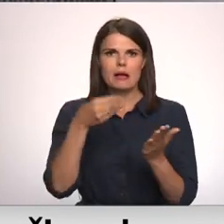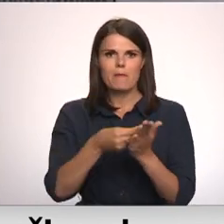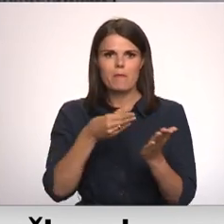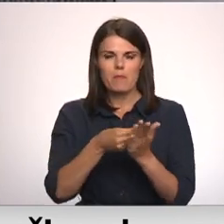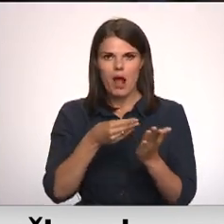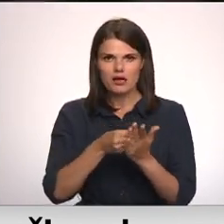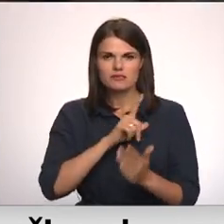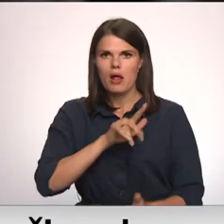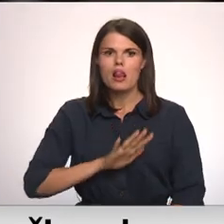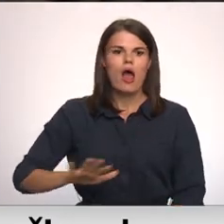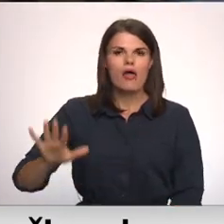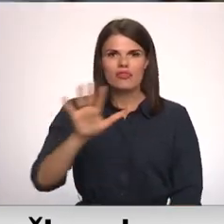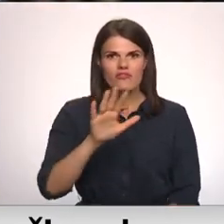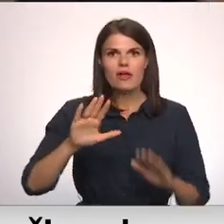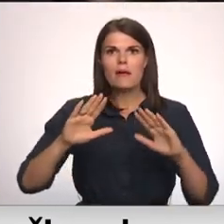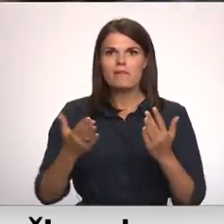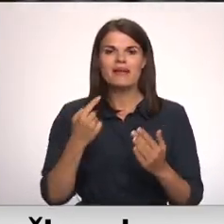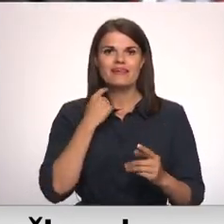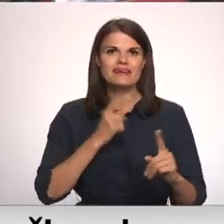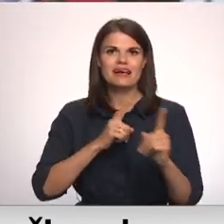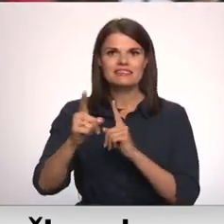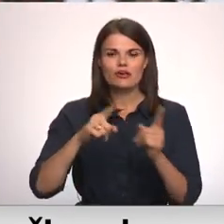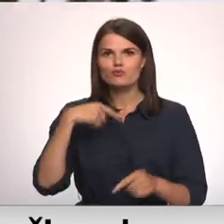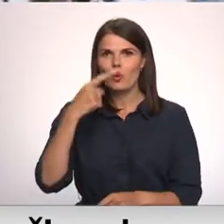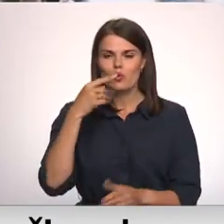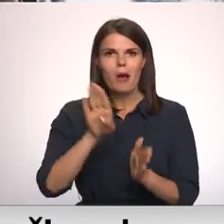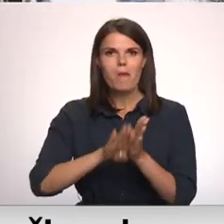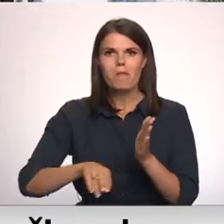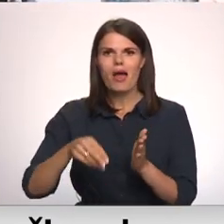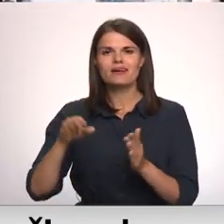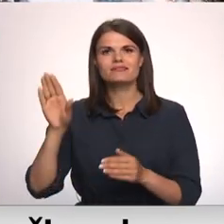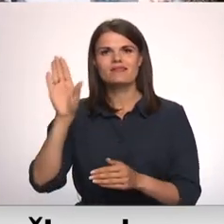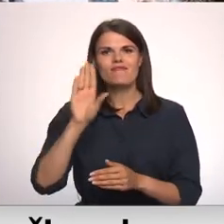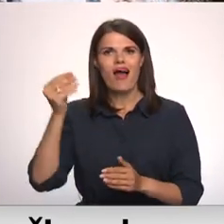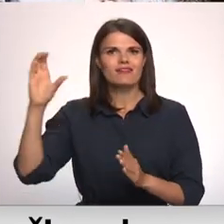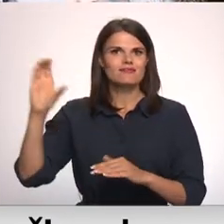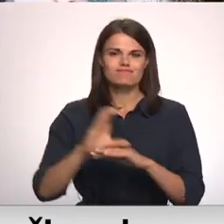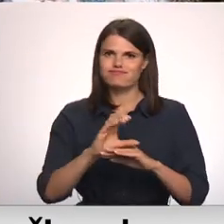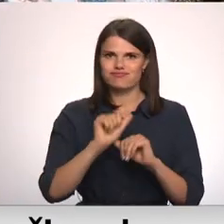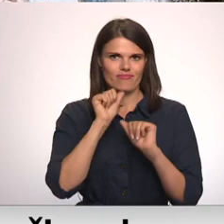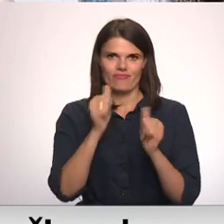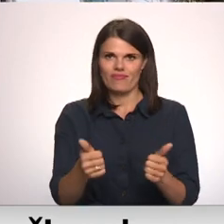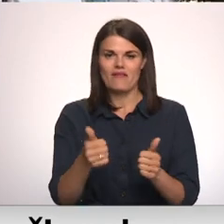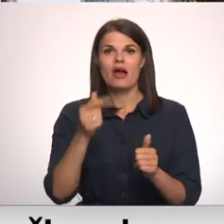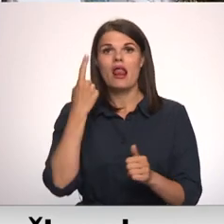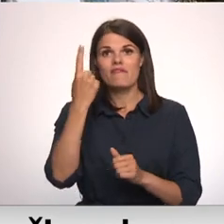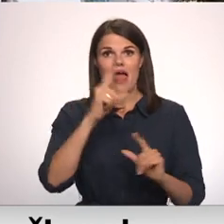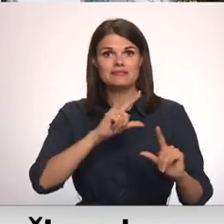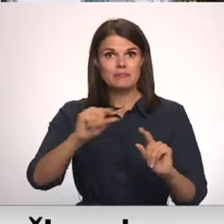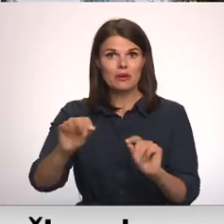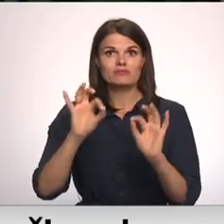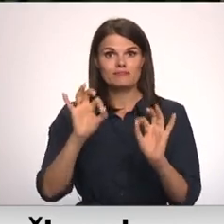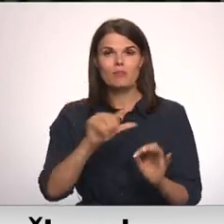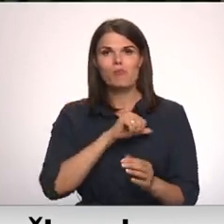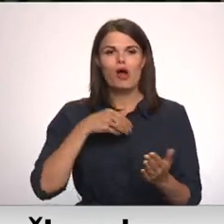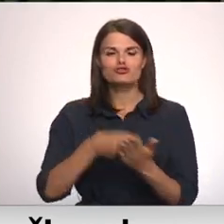sabiedrisko transportu Latvijā. Tomēr Rīgas satiksmē teica, ka bez dotācijām nebūtu pat pa nulēm. Lai nosektu viena brauciena pašizmaksu atkarībā